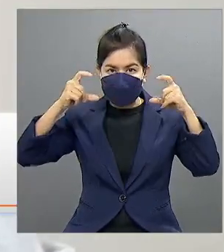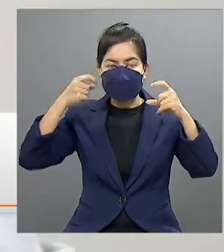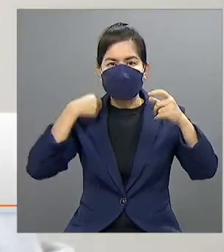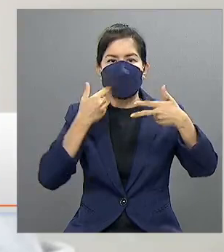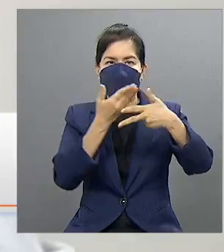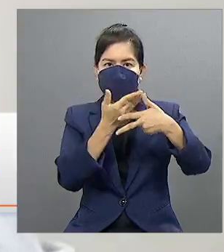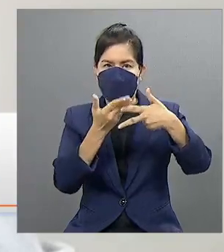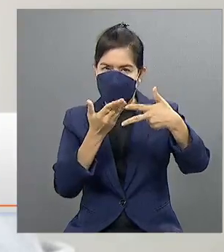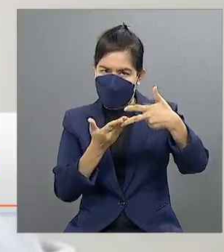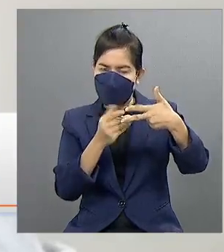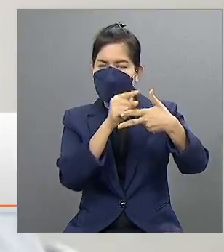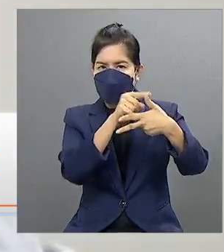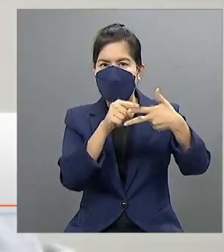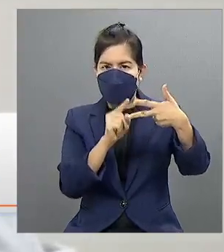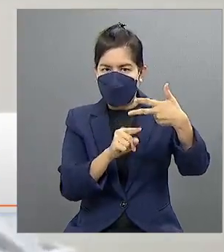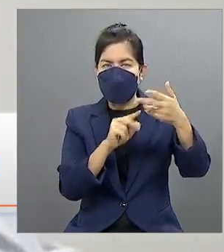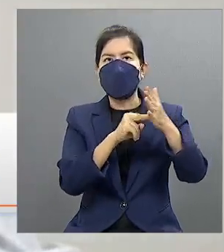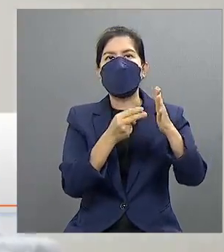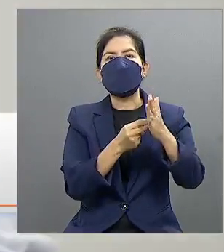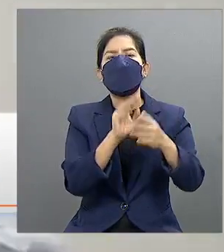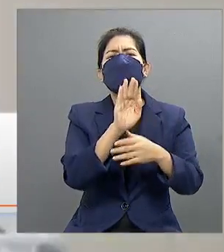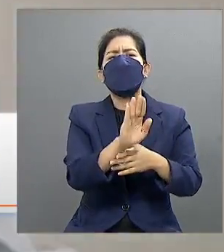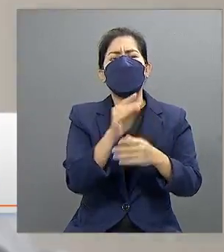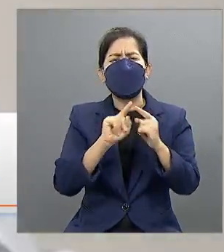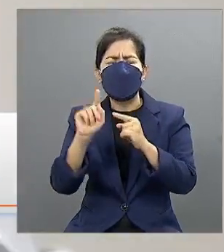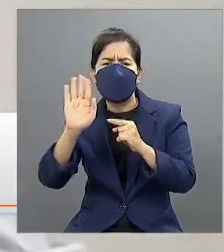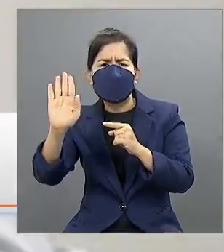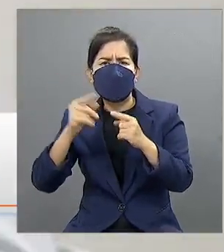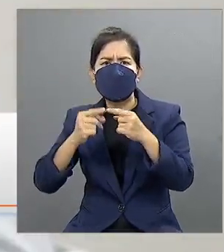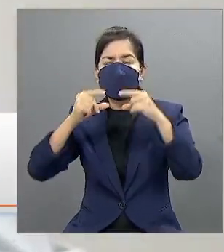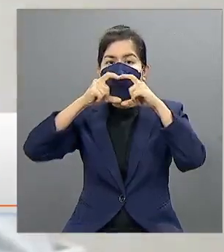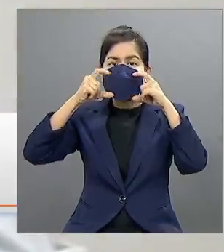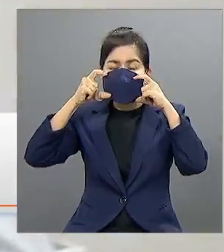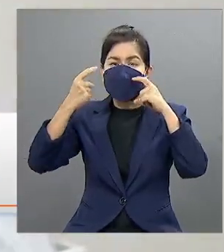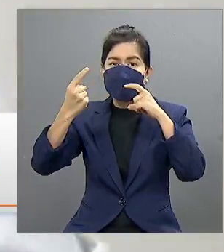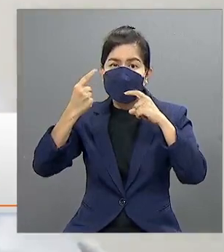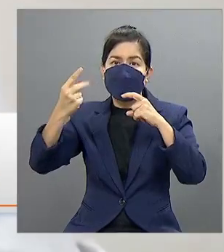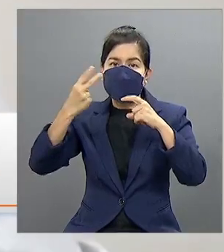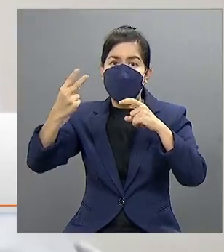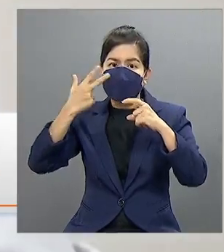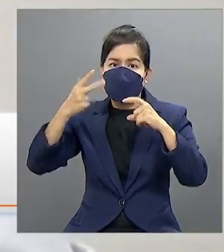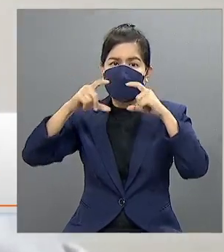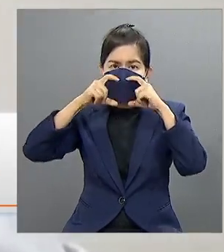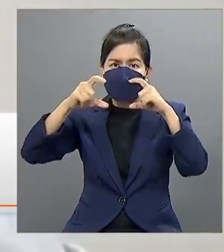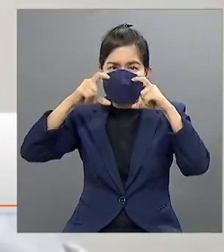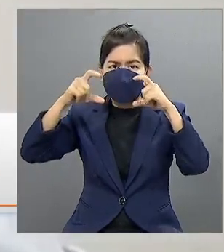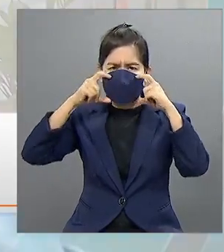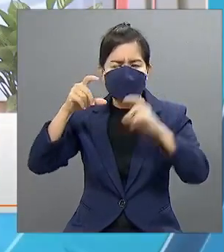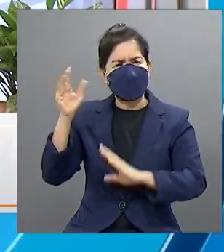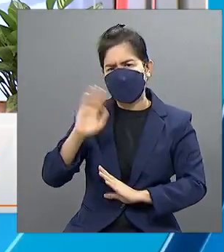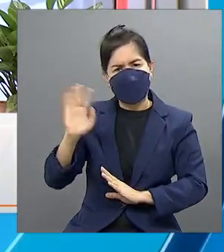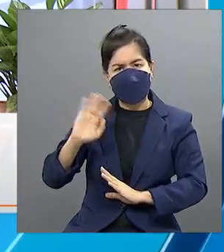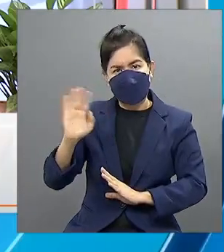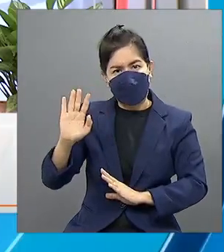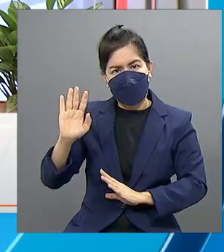าชั้นเนี่ยหมายถึงว่าชั้นของวัสดุ ไม่ใช่ชั้นชิ้น จำนวนไม่ใช่จำนวนหน้ากากที่เอาไปซ้อนๆกันหลายๆชั้น นี่คือเราใส่หน้าก